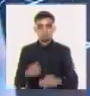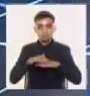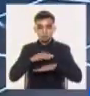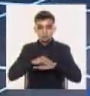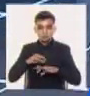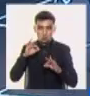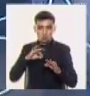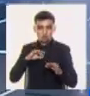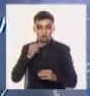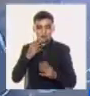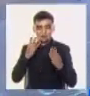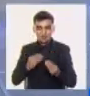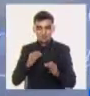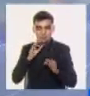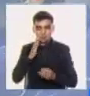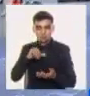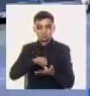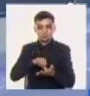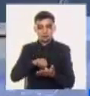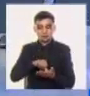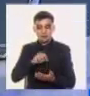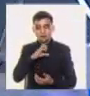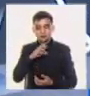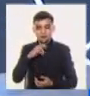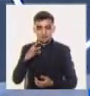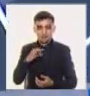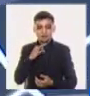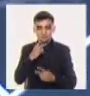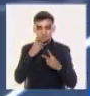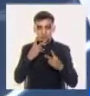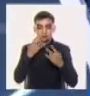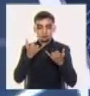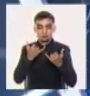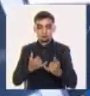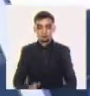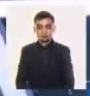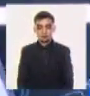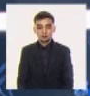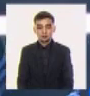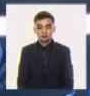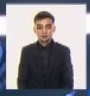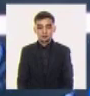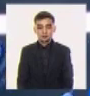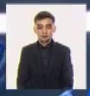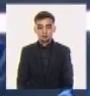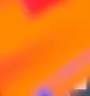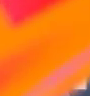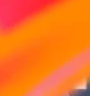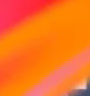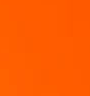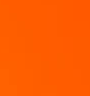Добрый вечер. О событиях этого четверга корреспонденты Информбюро и я, Оскар Миндыбаев. И смотрите прямо сейчас.